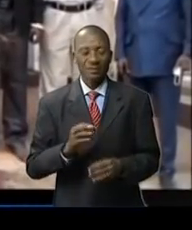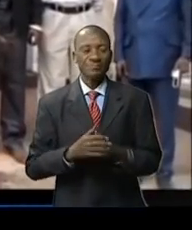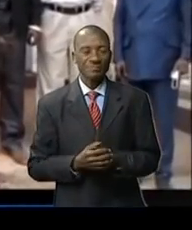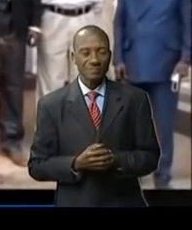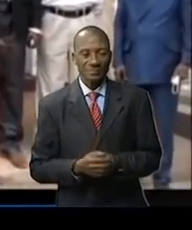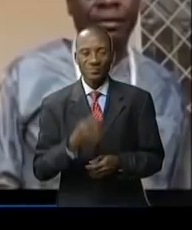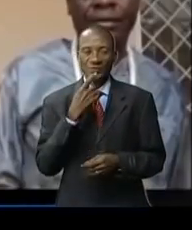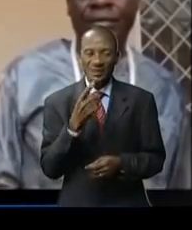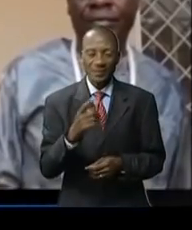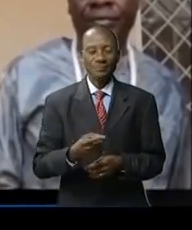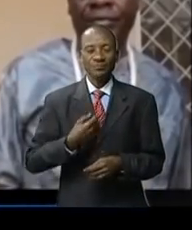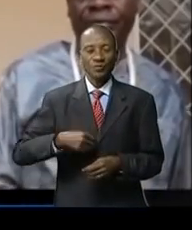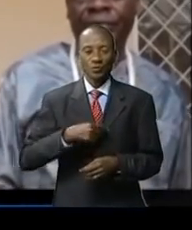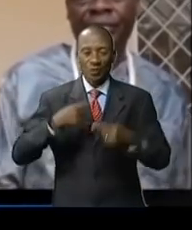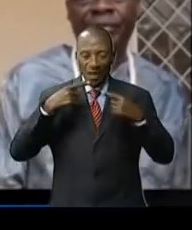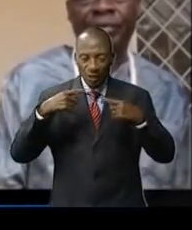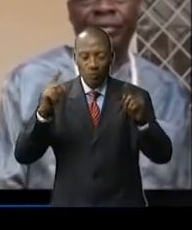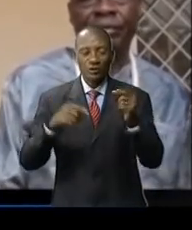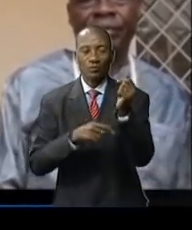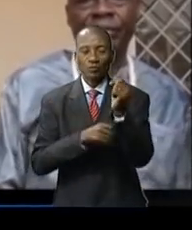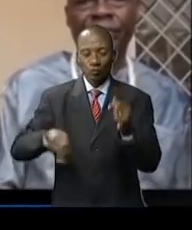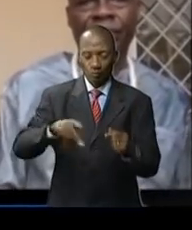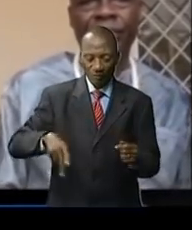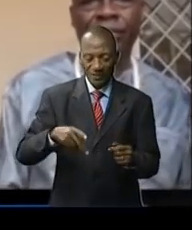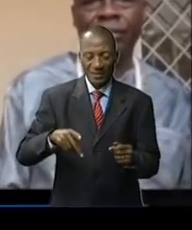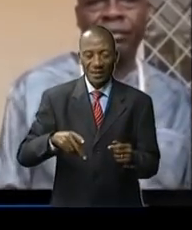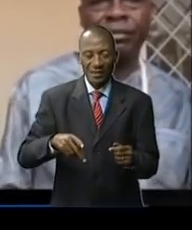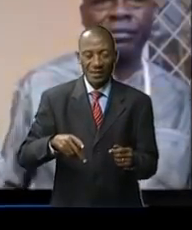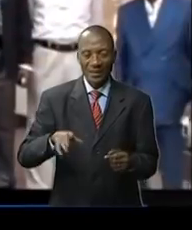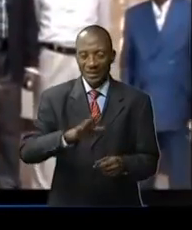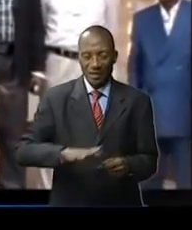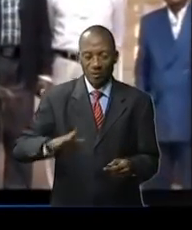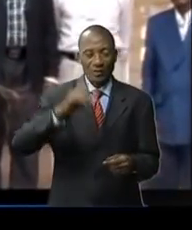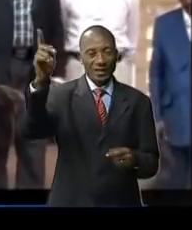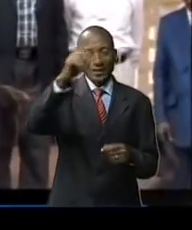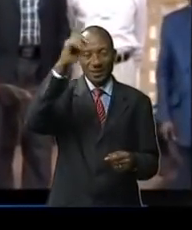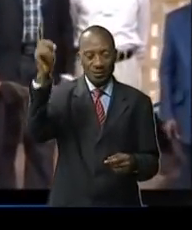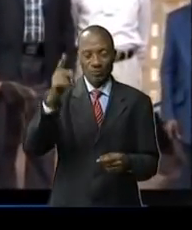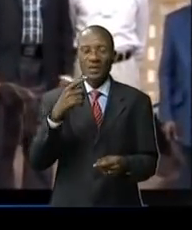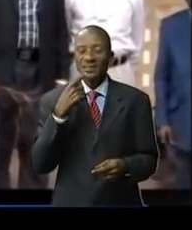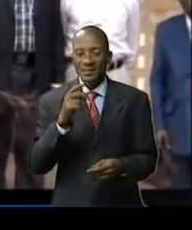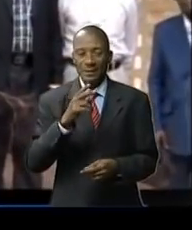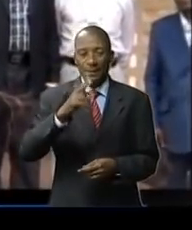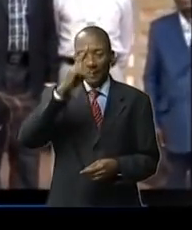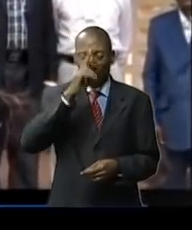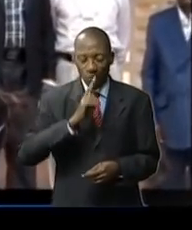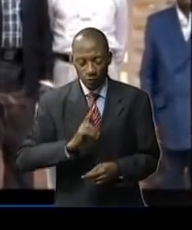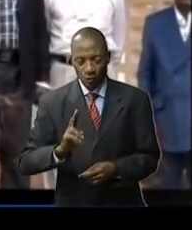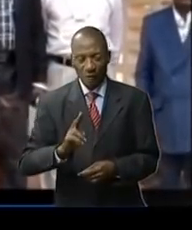informer l'opinion provinciale, nationale et internationale que l'honorable Dani Banza